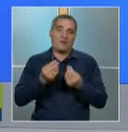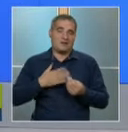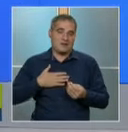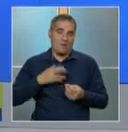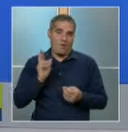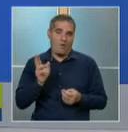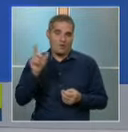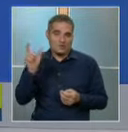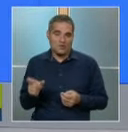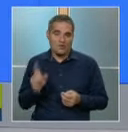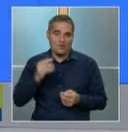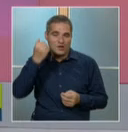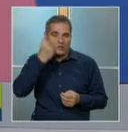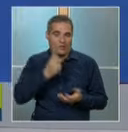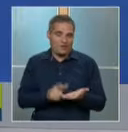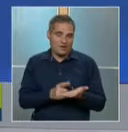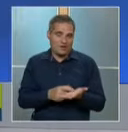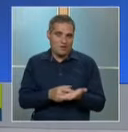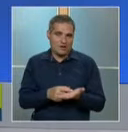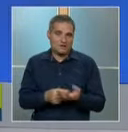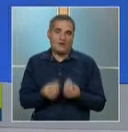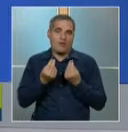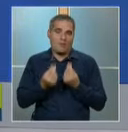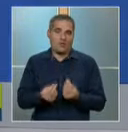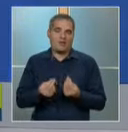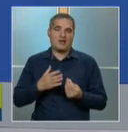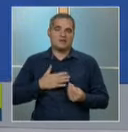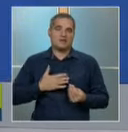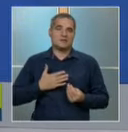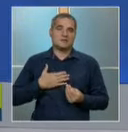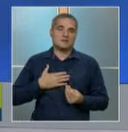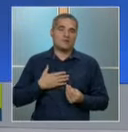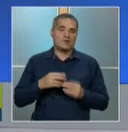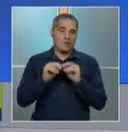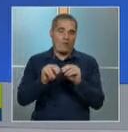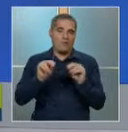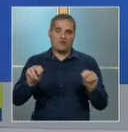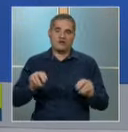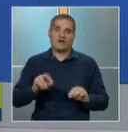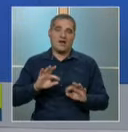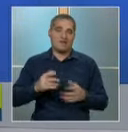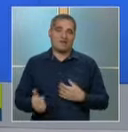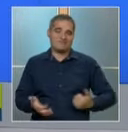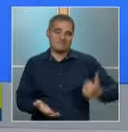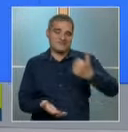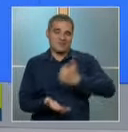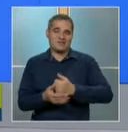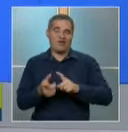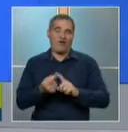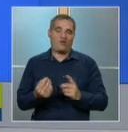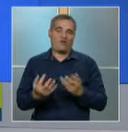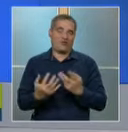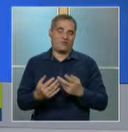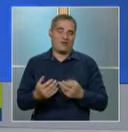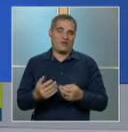има учител, който ползва технологиите, за да подобри своя начин на обучение, защото ако бъде заместен учител изцяло